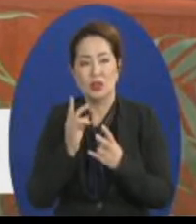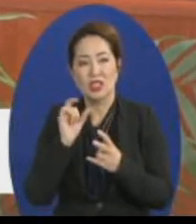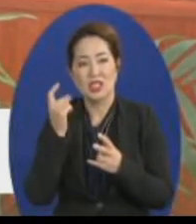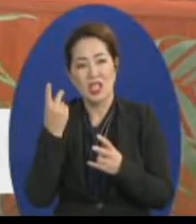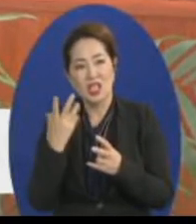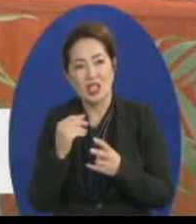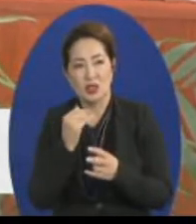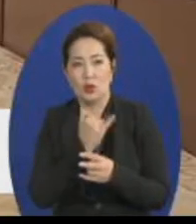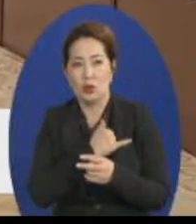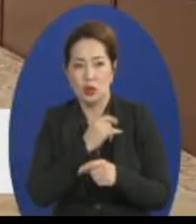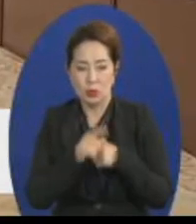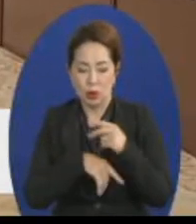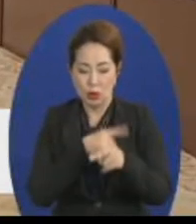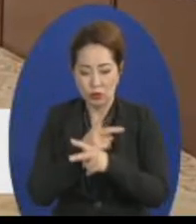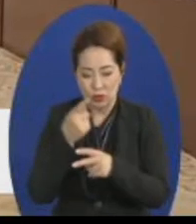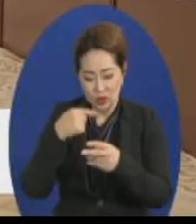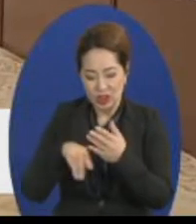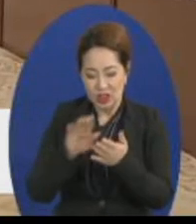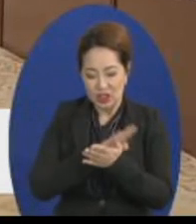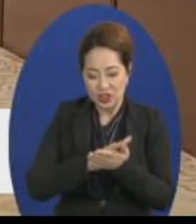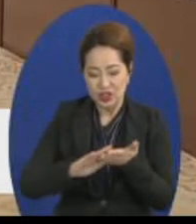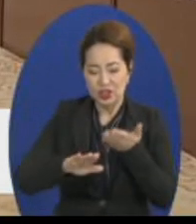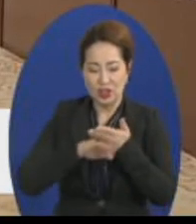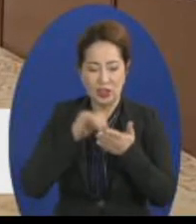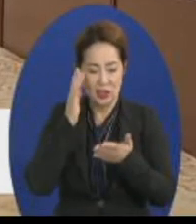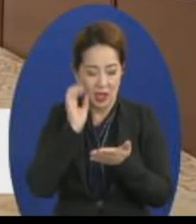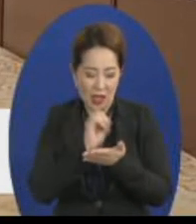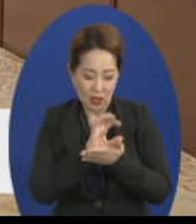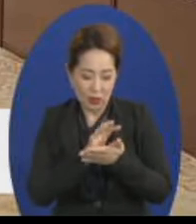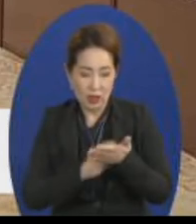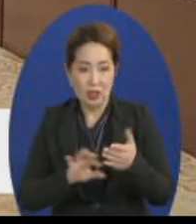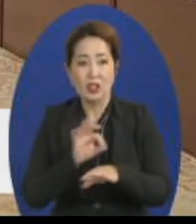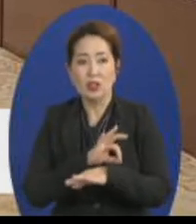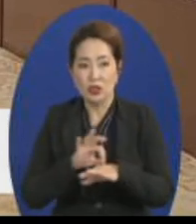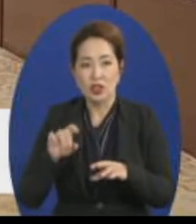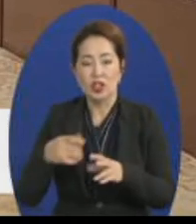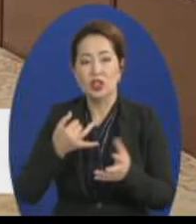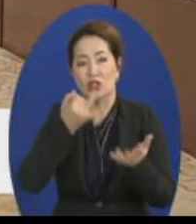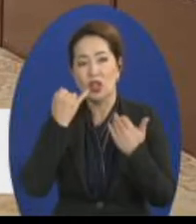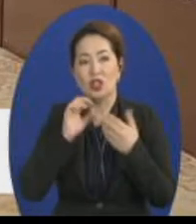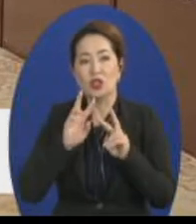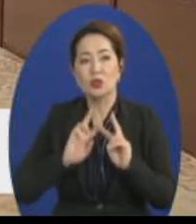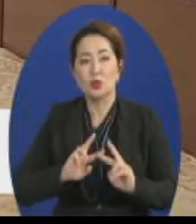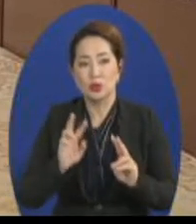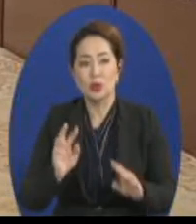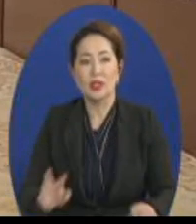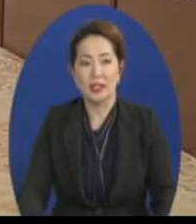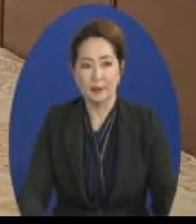удирдлагын тухай хуулийн шинчилсэн найрамдлын төслийн хэлэлцүүлгийг энэ 7 хоногт үргэлжлүүлэх юм.